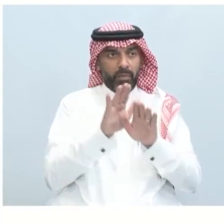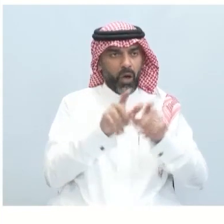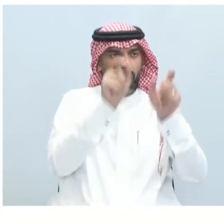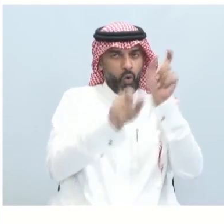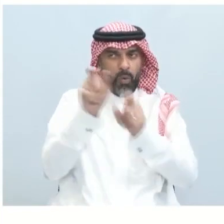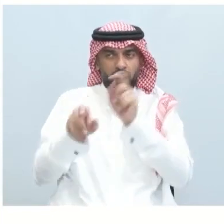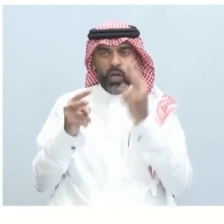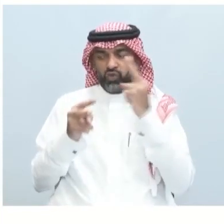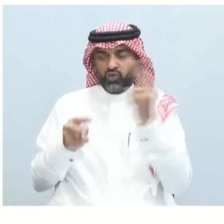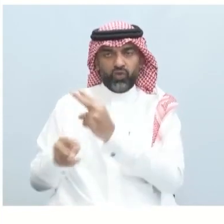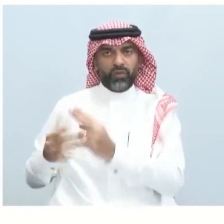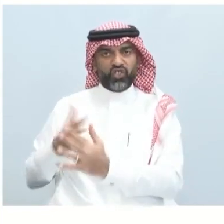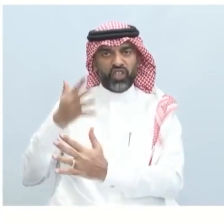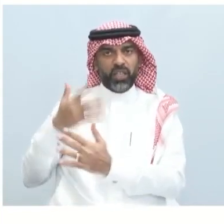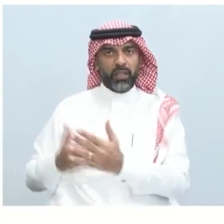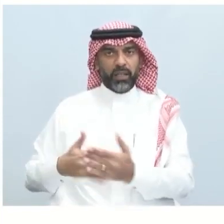اطلاع بالتحديثات.